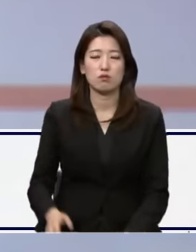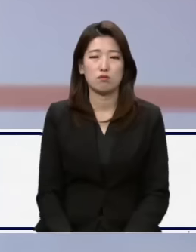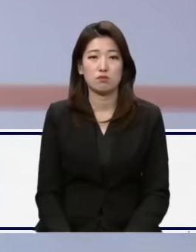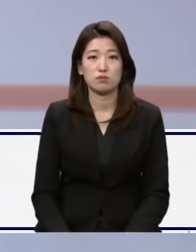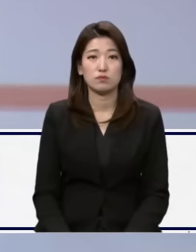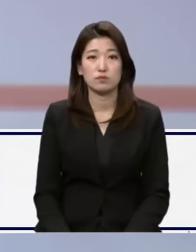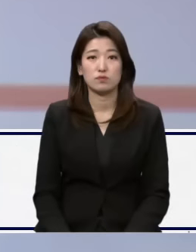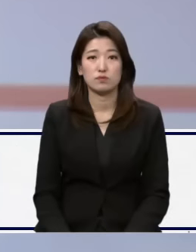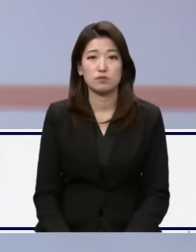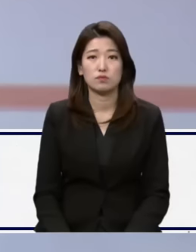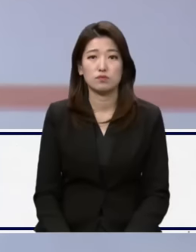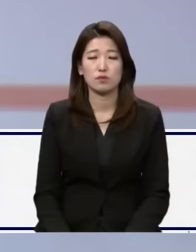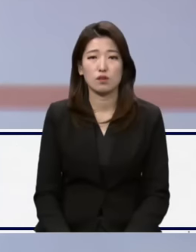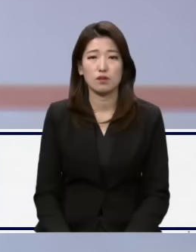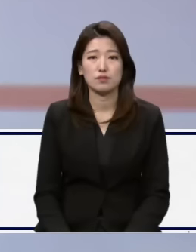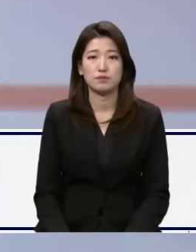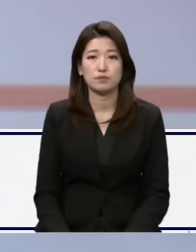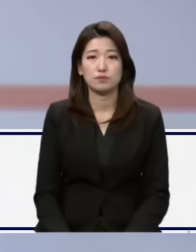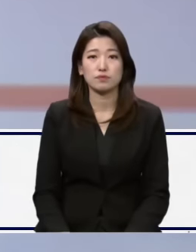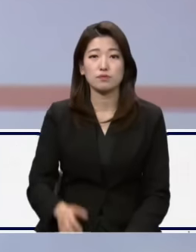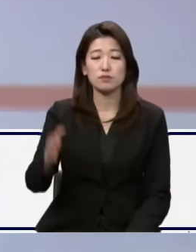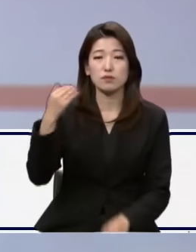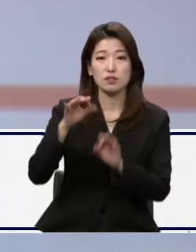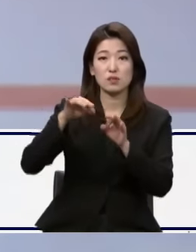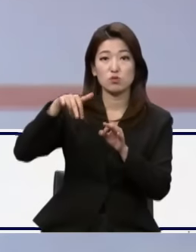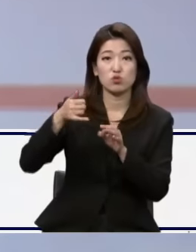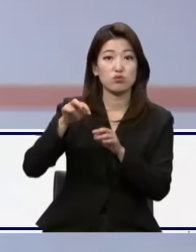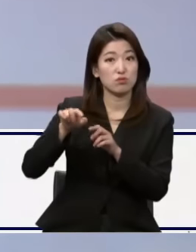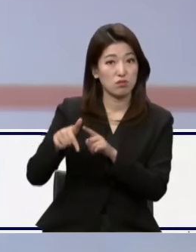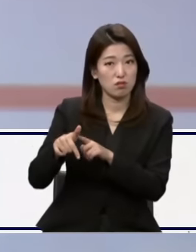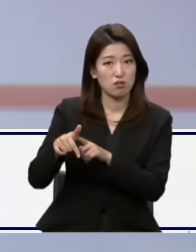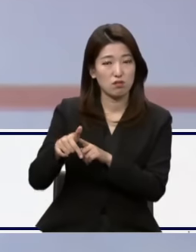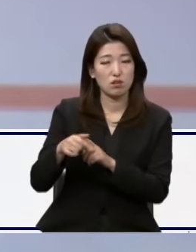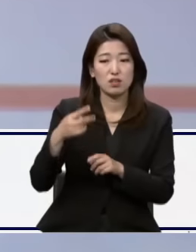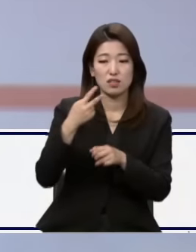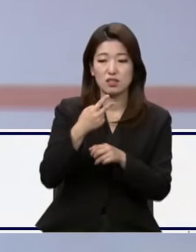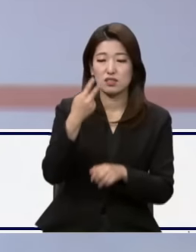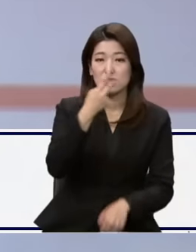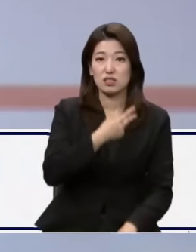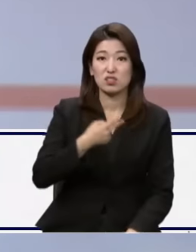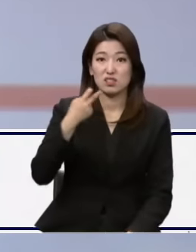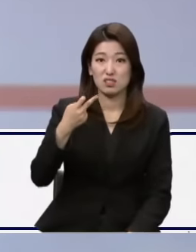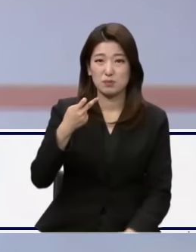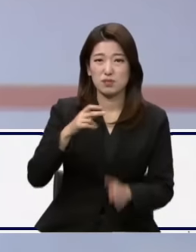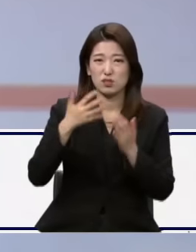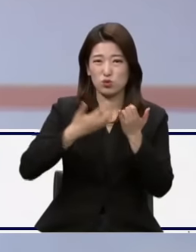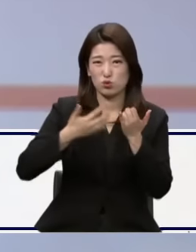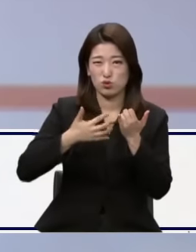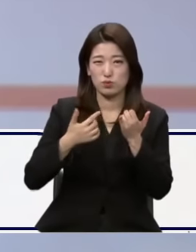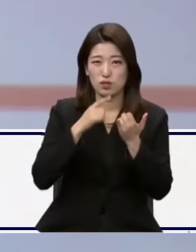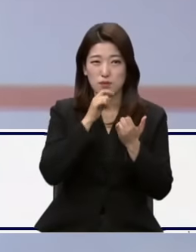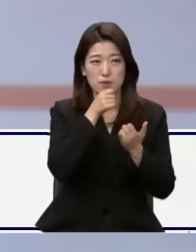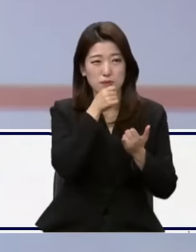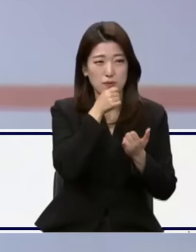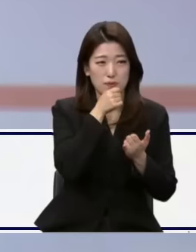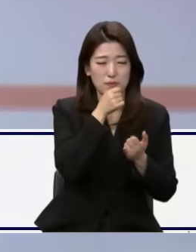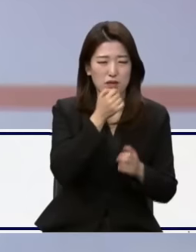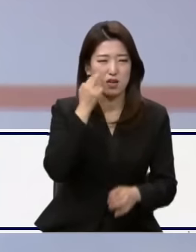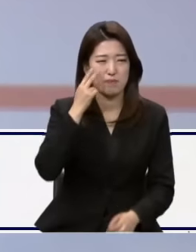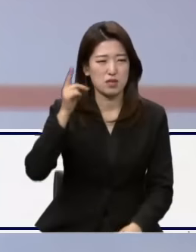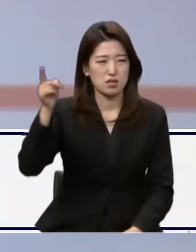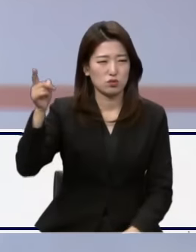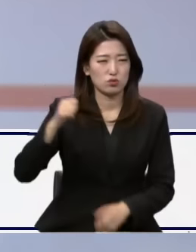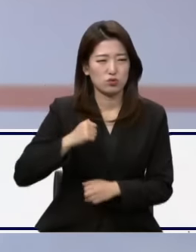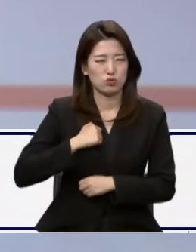김진혁 후보가 출연했던 그 김용민 TV 나온 그 김용민 후보가 2012년도에도 마찬가지로 미정부의 여성 국무